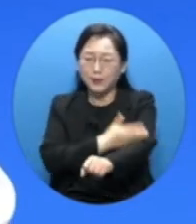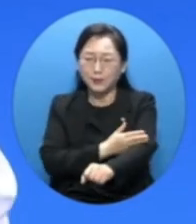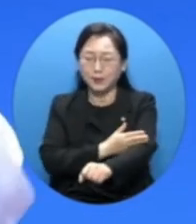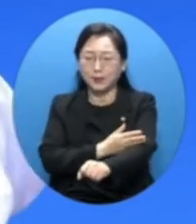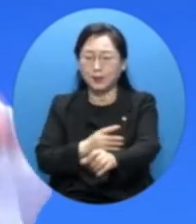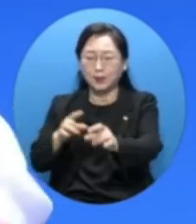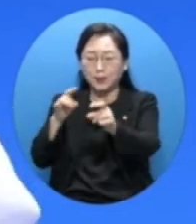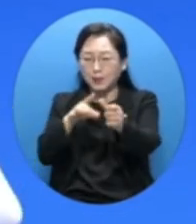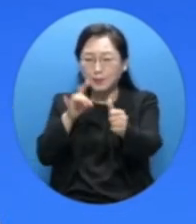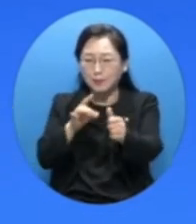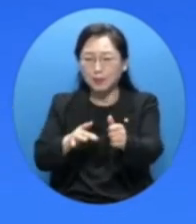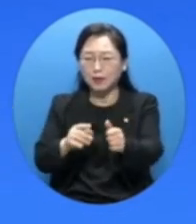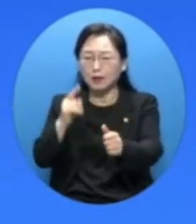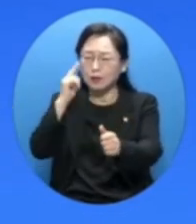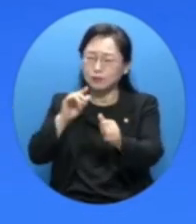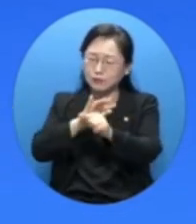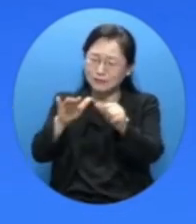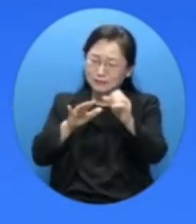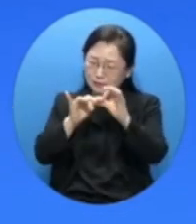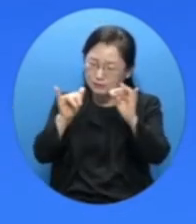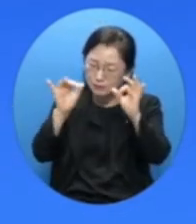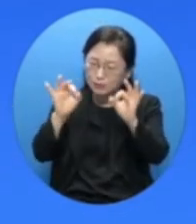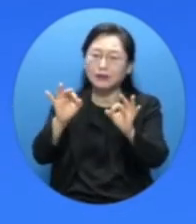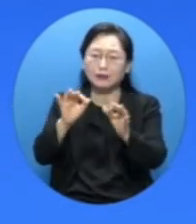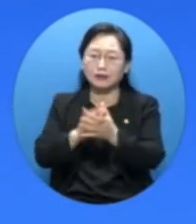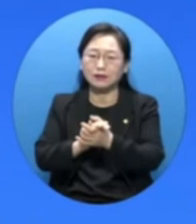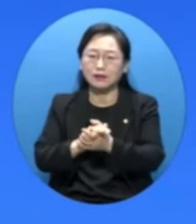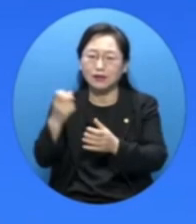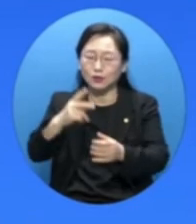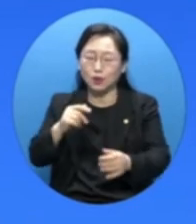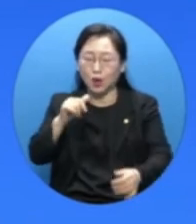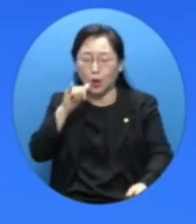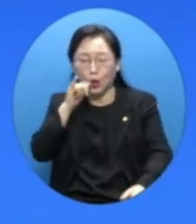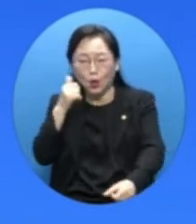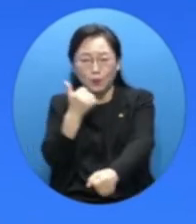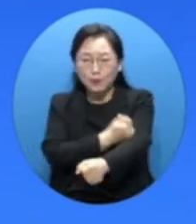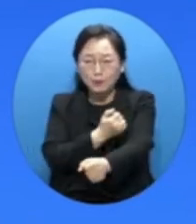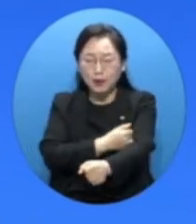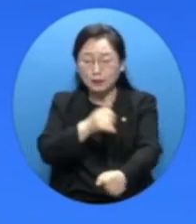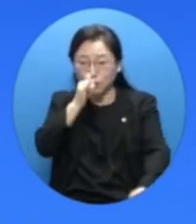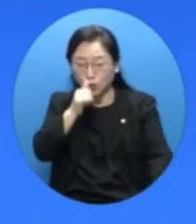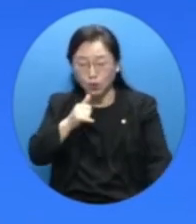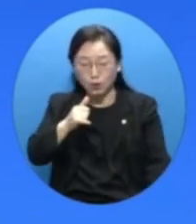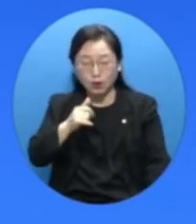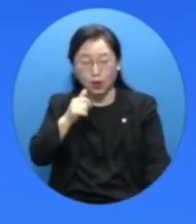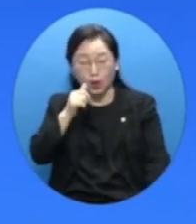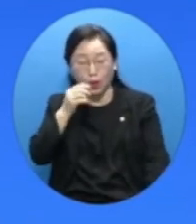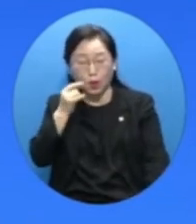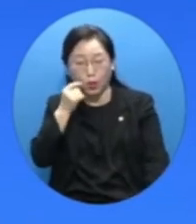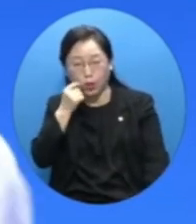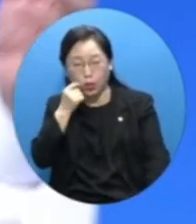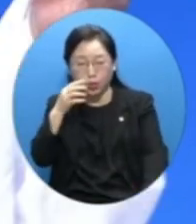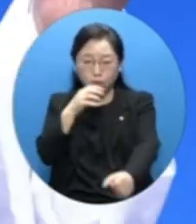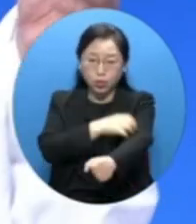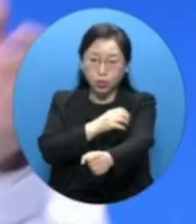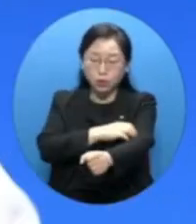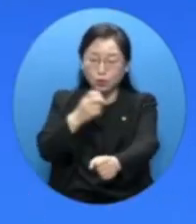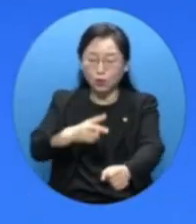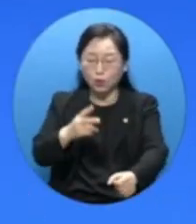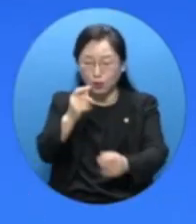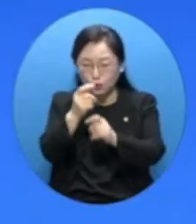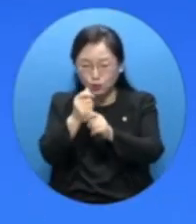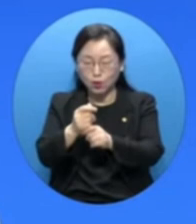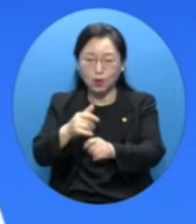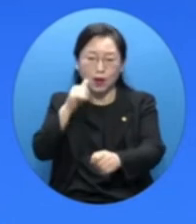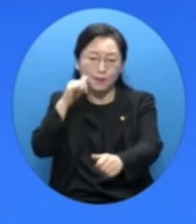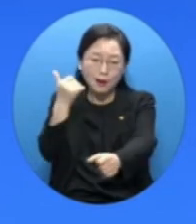말하는 그러한 불쌍한 사람들이 있습니다. 또 중독되어서 중독의 포로로 살고 있는 사람들이 있습니다. 도박 중독, 마약